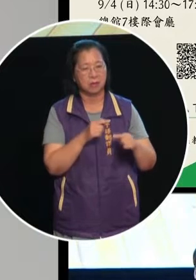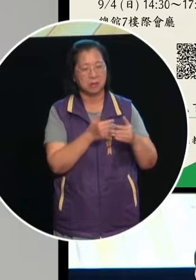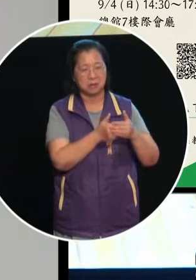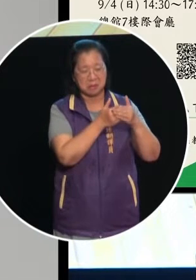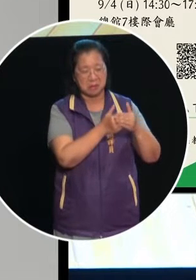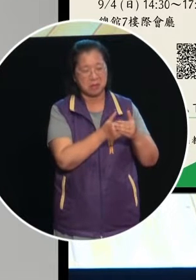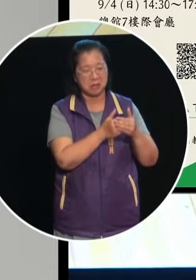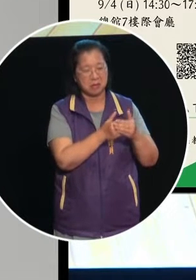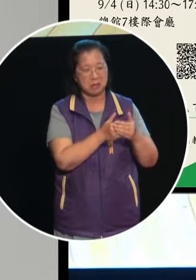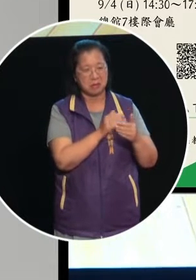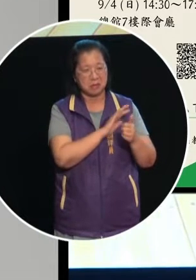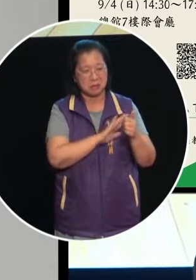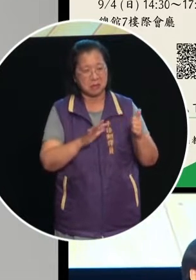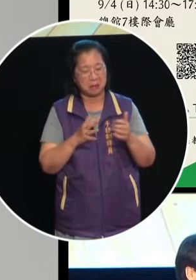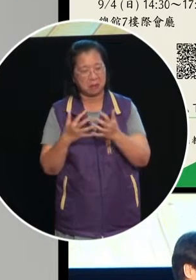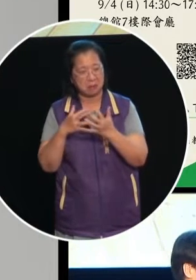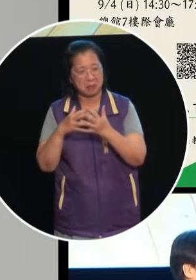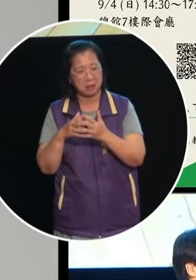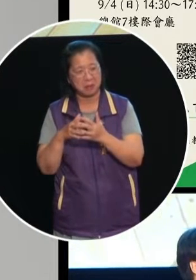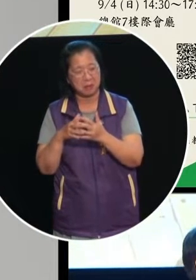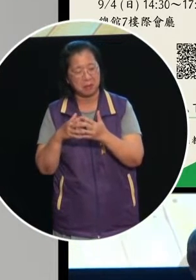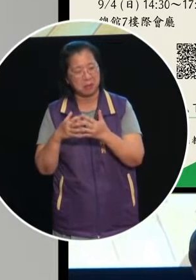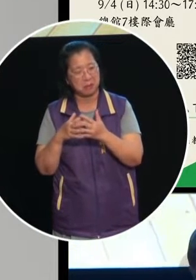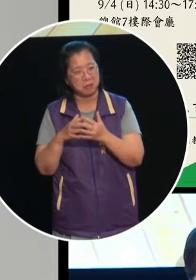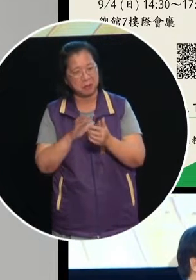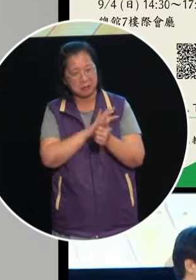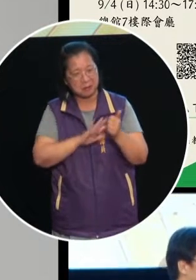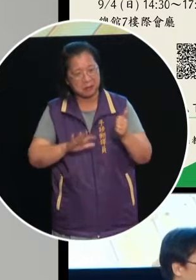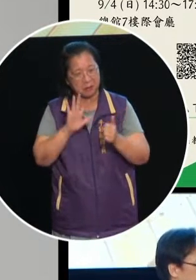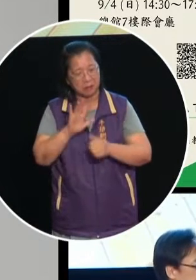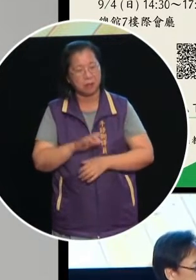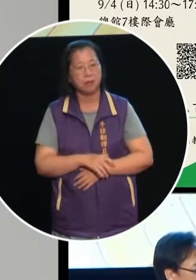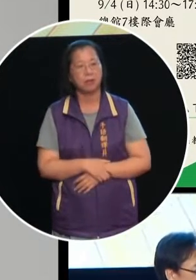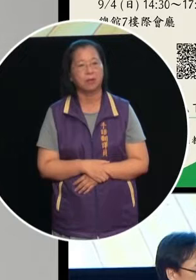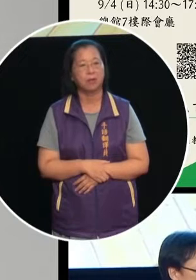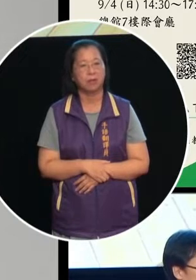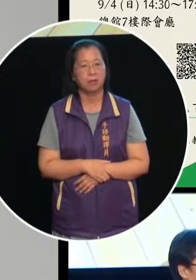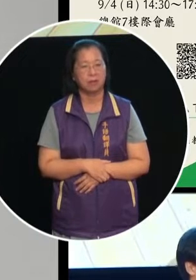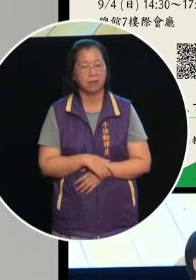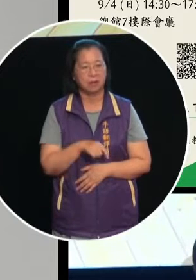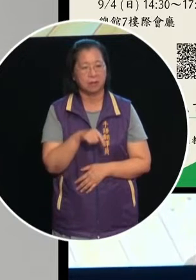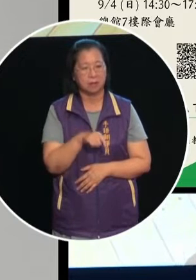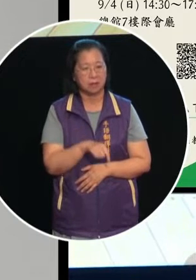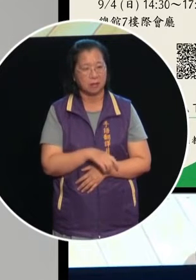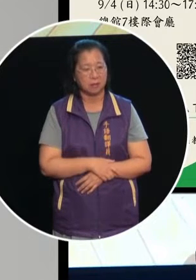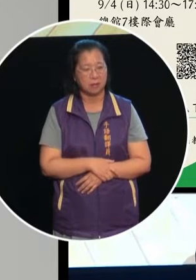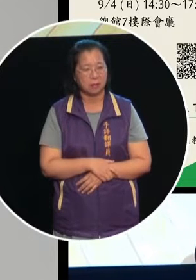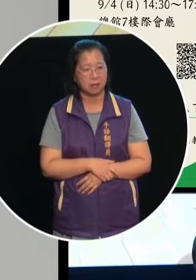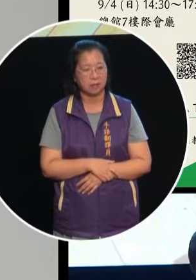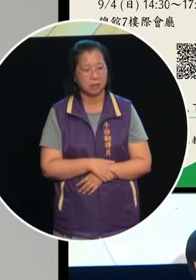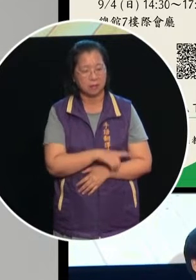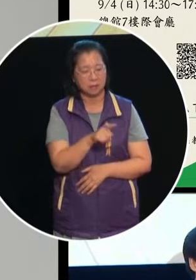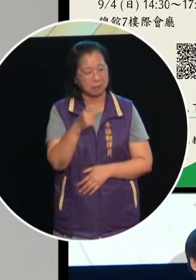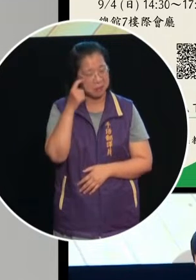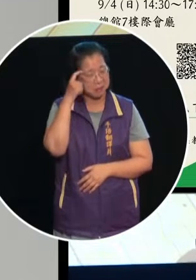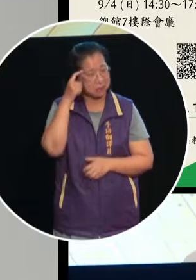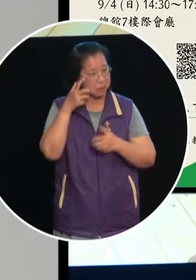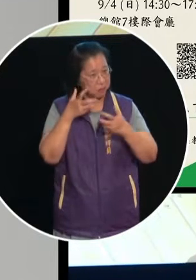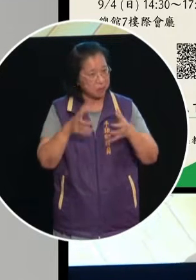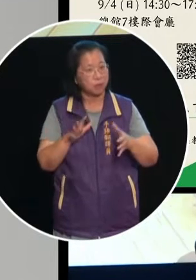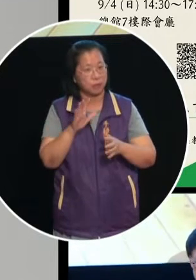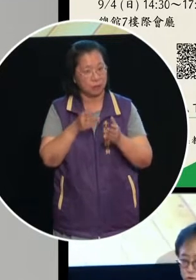起的结果。所以呢，我觉得这一次当然是中国对其这一次的军演有很多思考，不